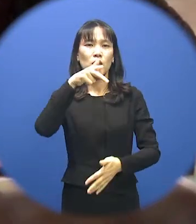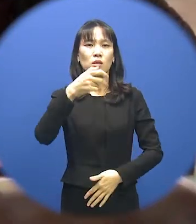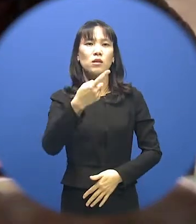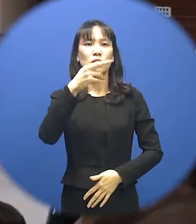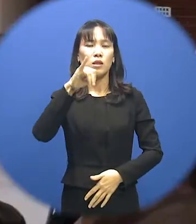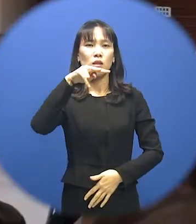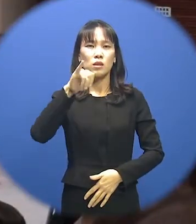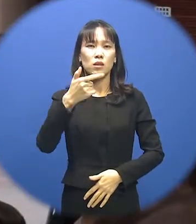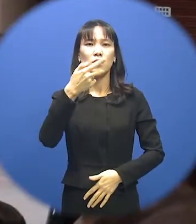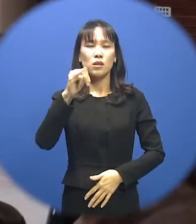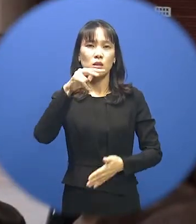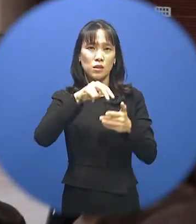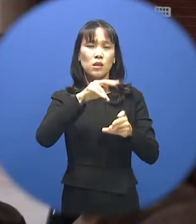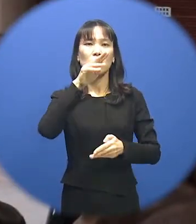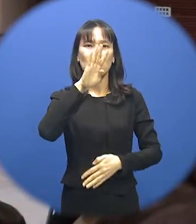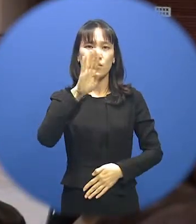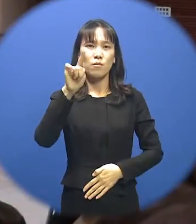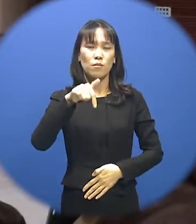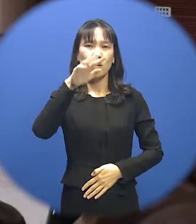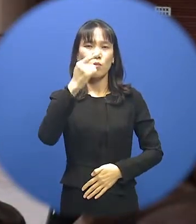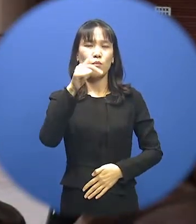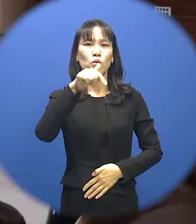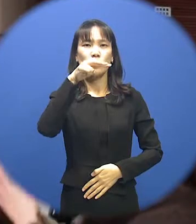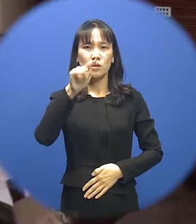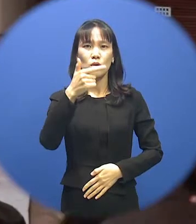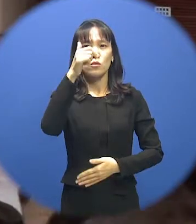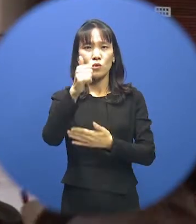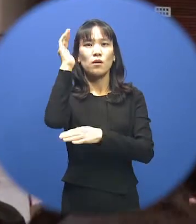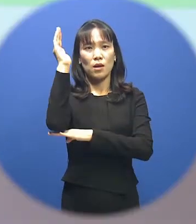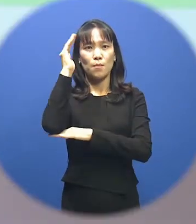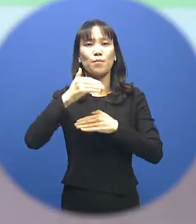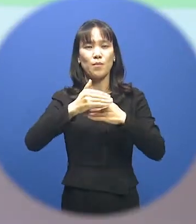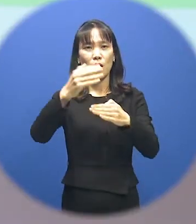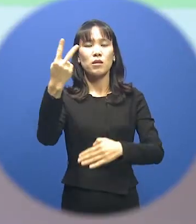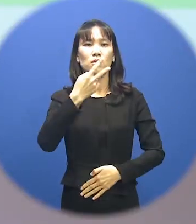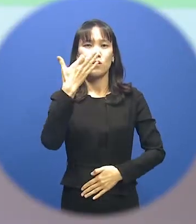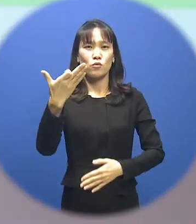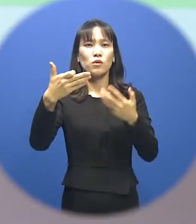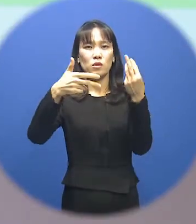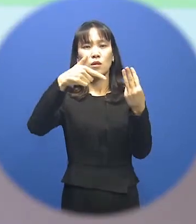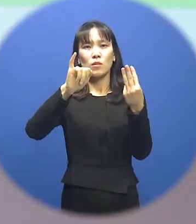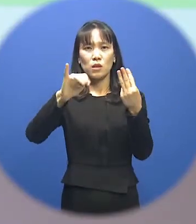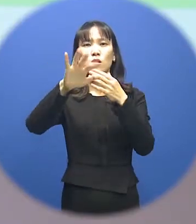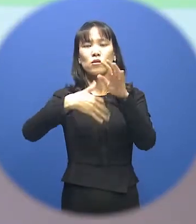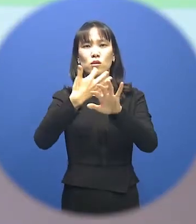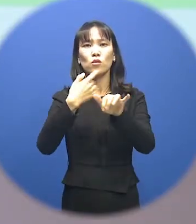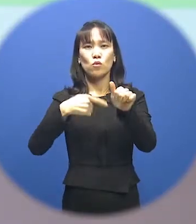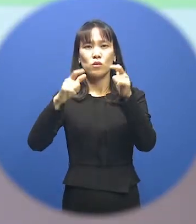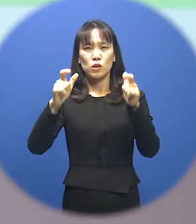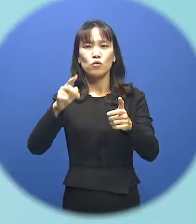주제로 크리신디센터 박복선 소장의 강의가 진행됐고, 2019년 3기